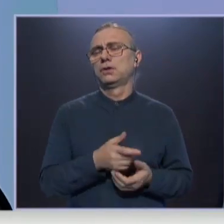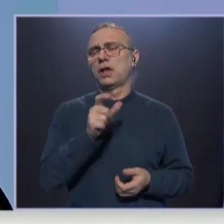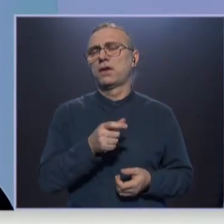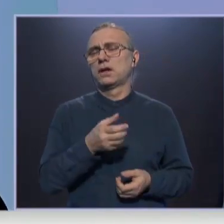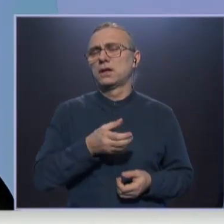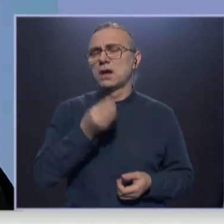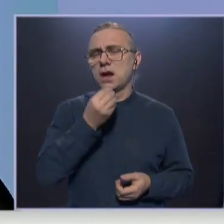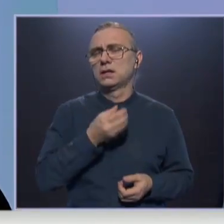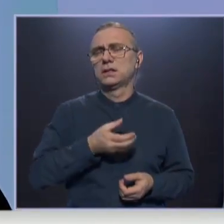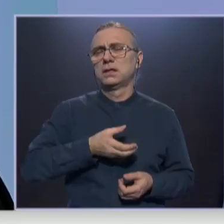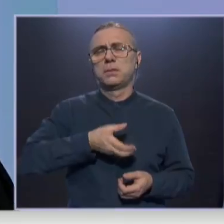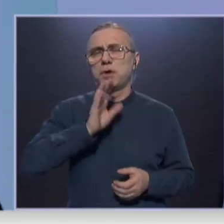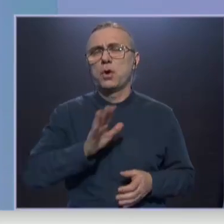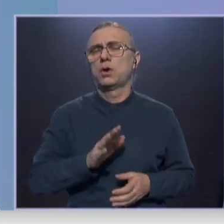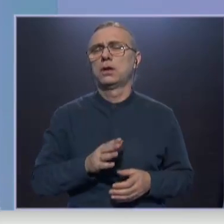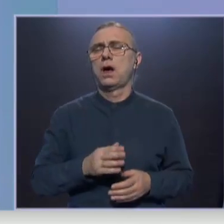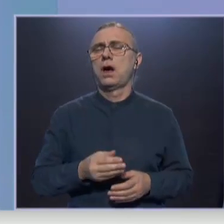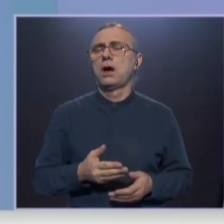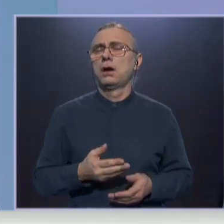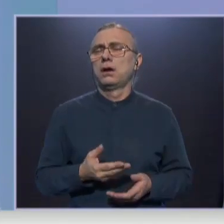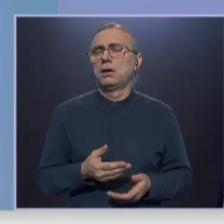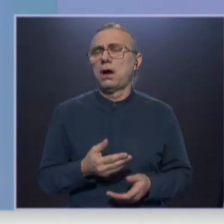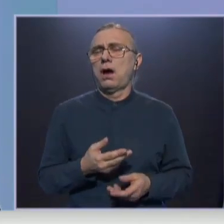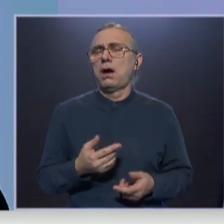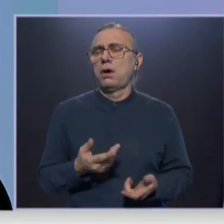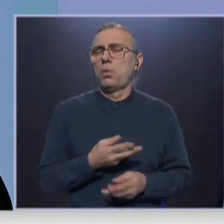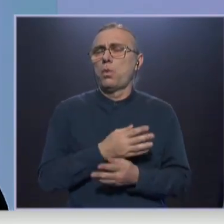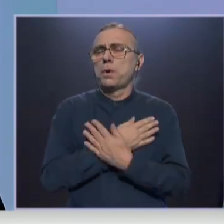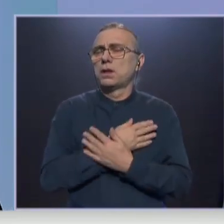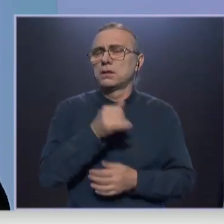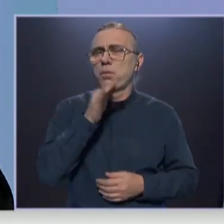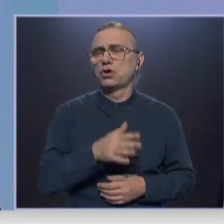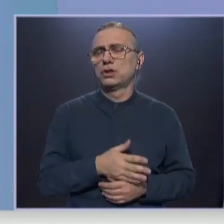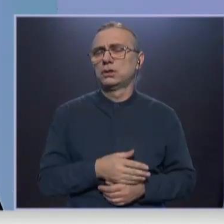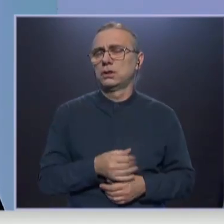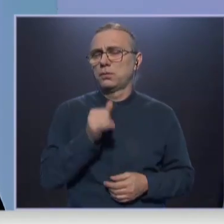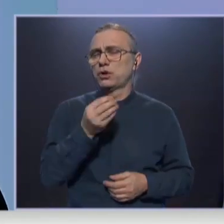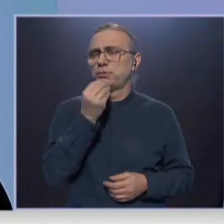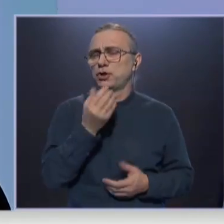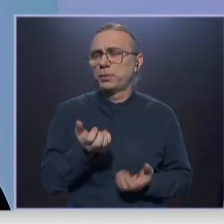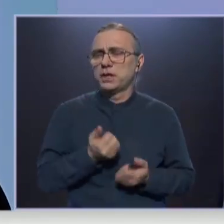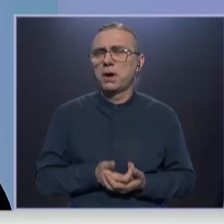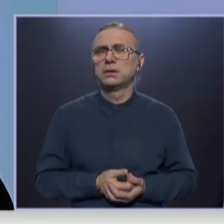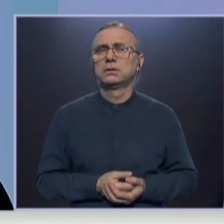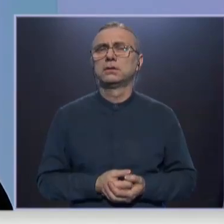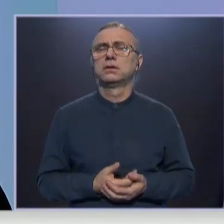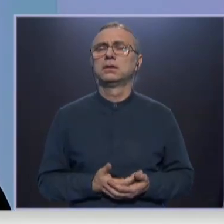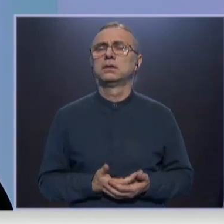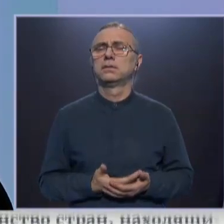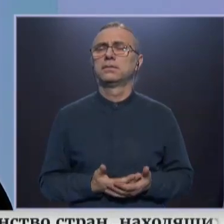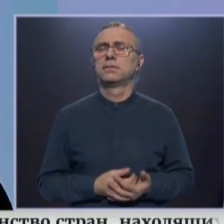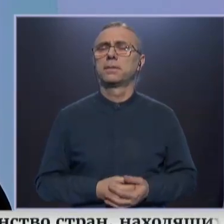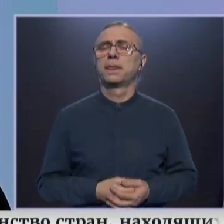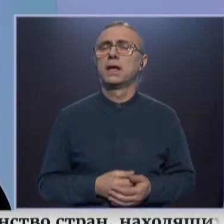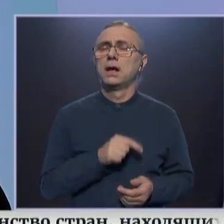дней, да, а умереть не может, и пищу не может принимать. И то есть зовут кто-то, вот, ну, это только глубоко